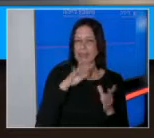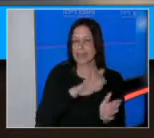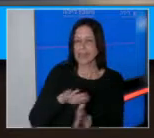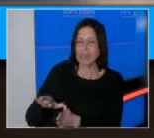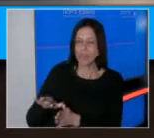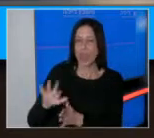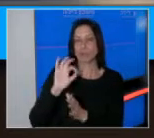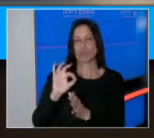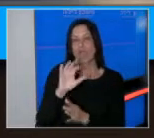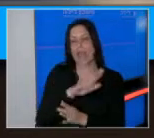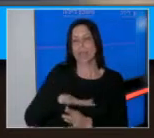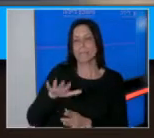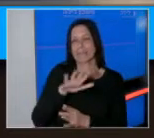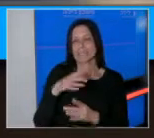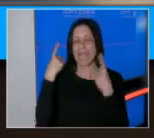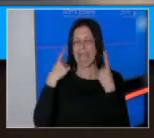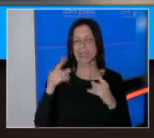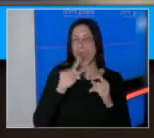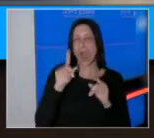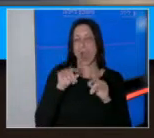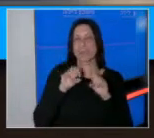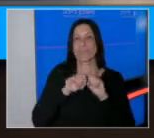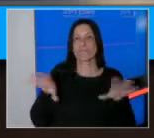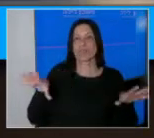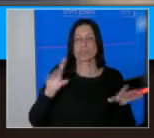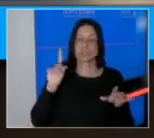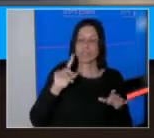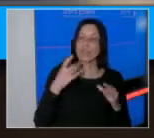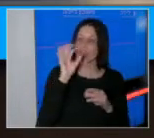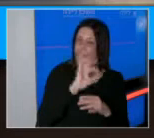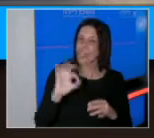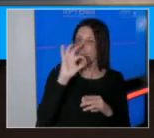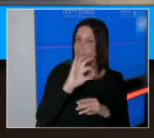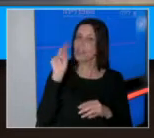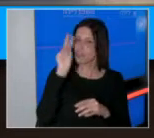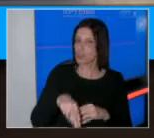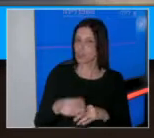המגזר החרדי. כן. זה לא משהו שהוא מאוד, מאוד נפוץ, אבל עדיין, עצם זה שהוא קיים,